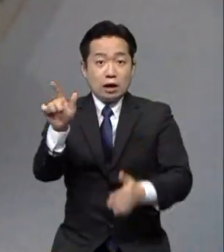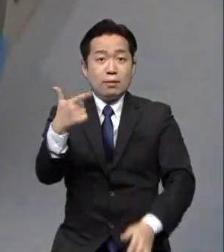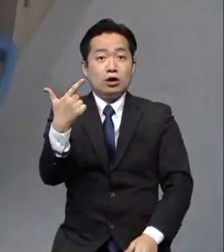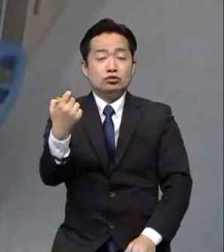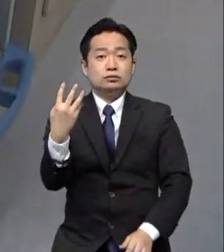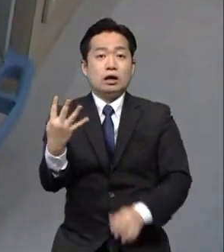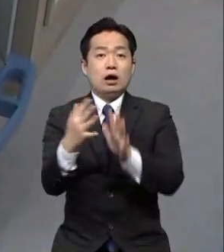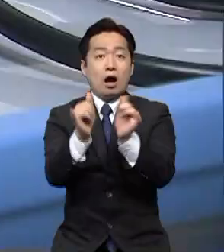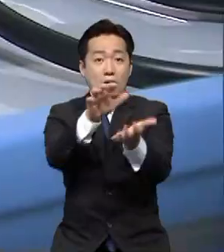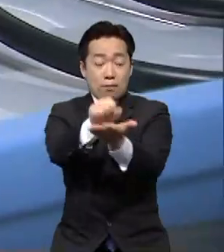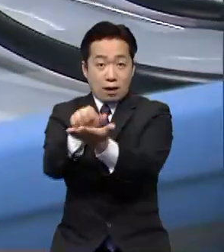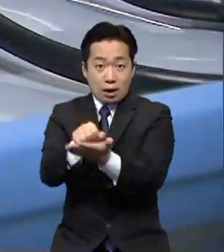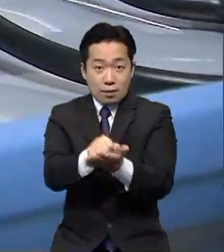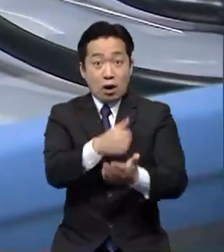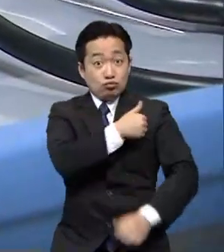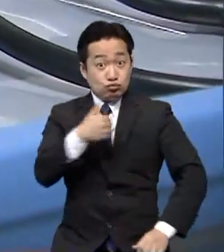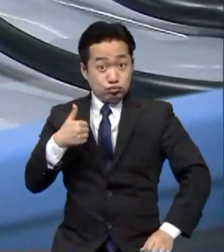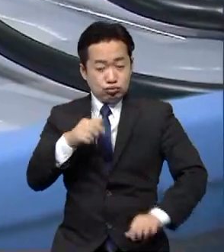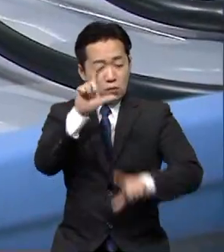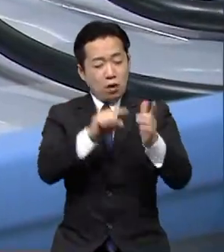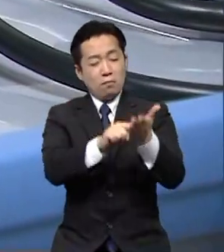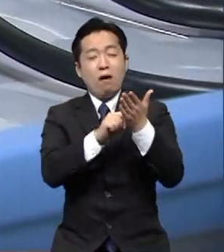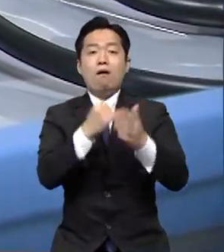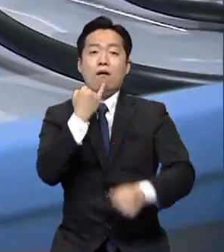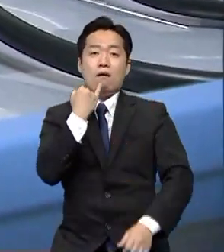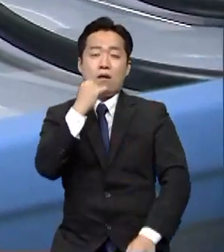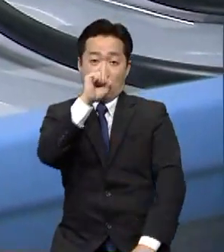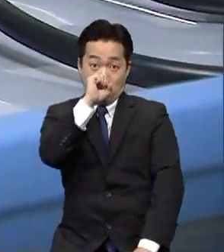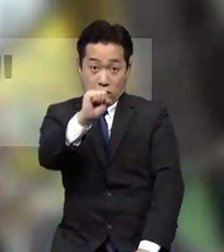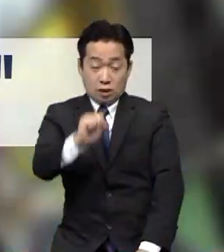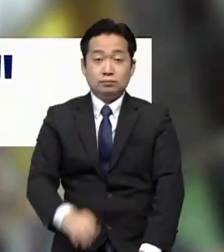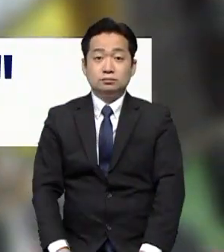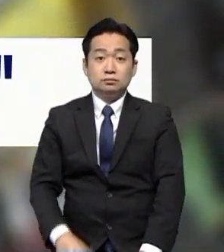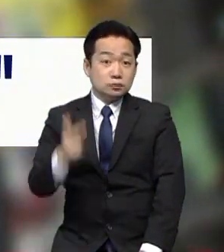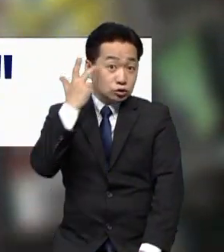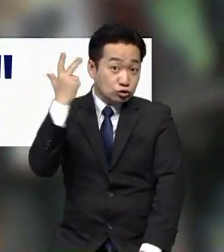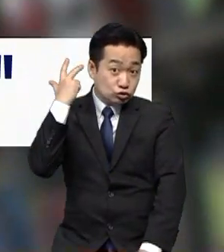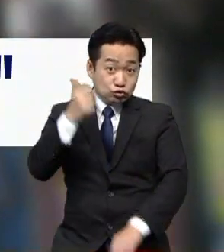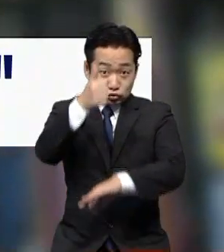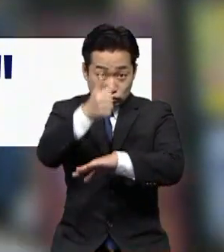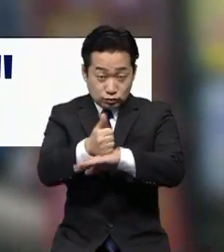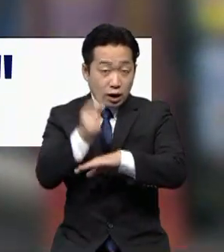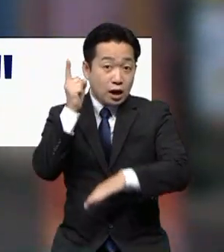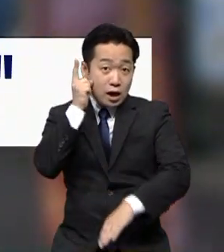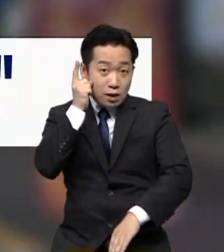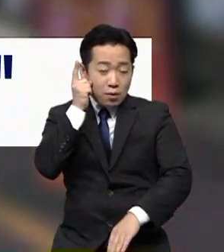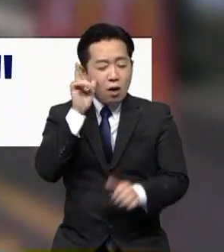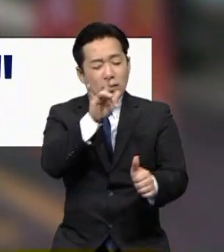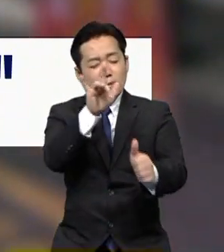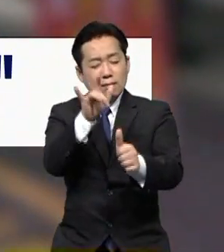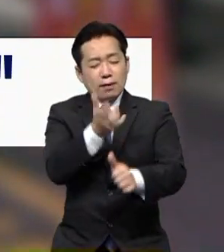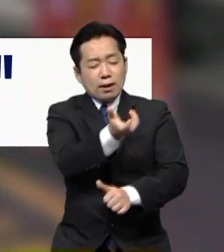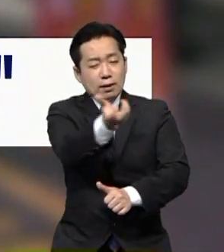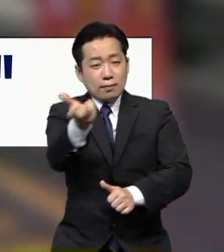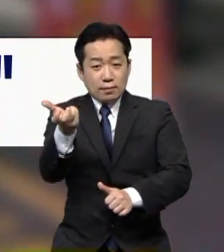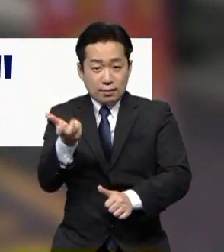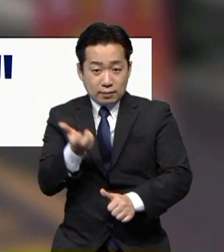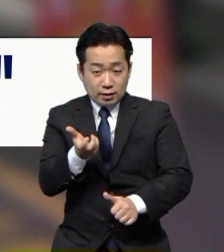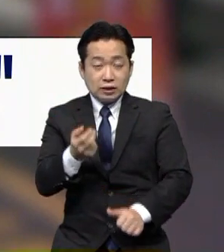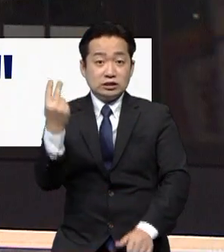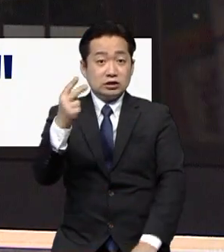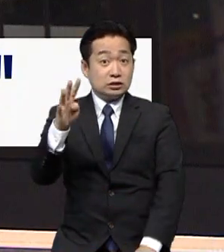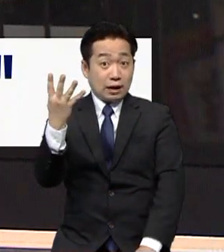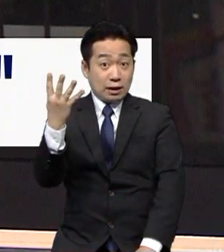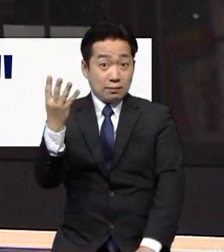164개까지 확보된 점도 긍정적 신호였습니다. 또 지난 주말 수도권의 휴대전화 이동량은 약 2,443만